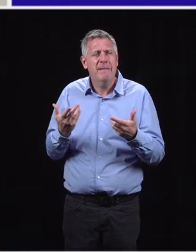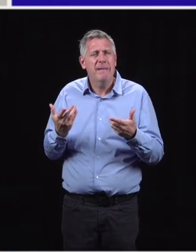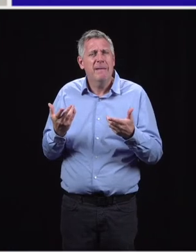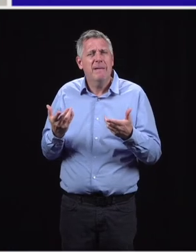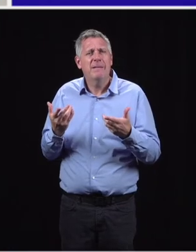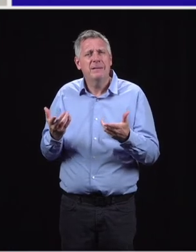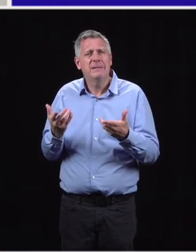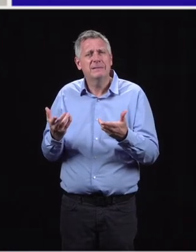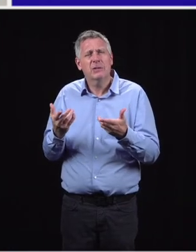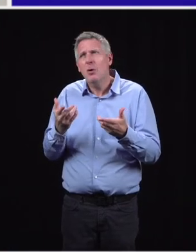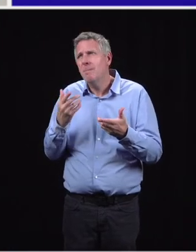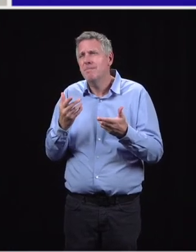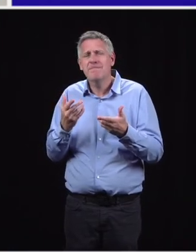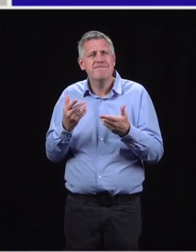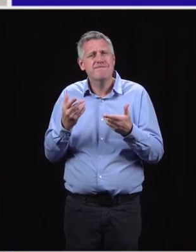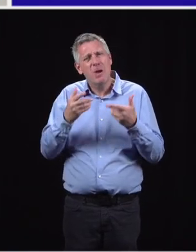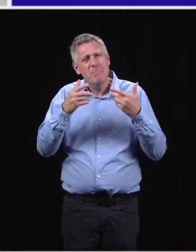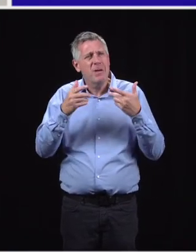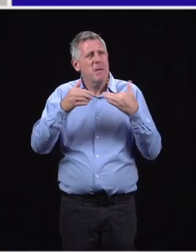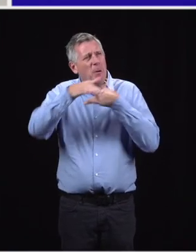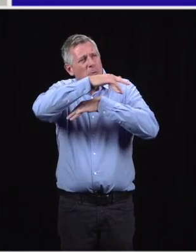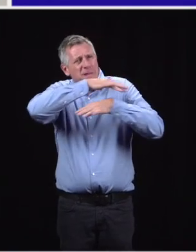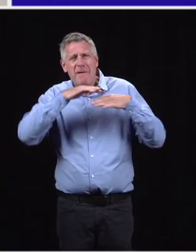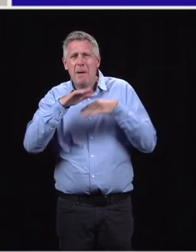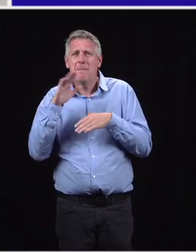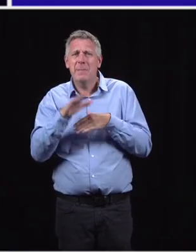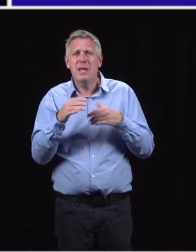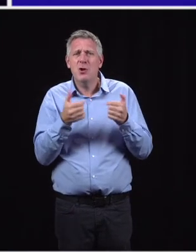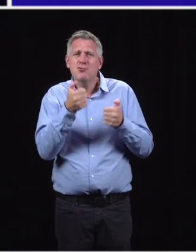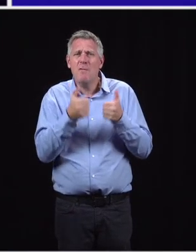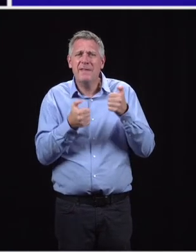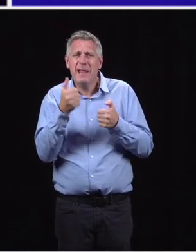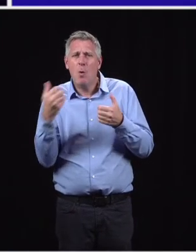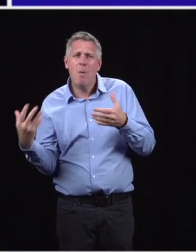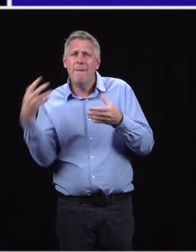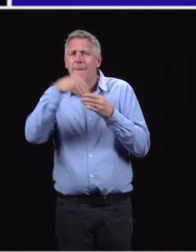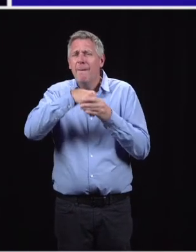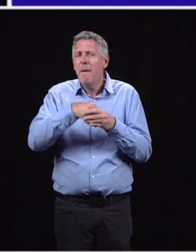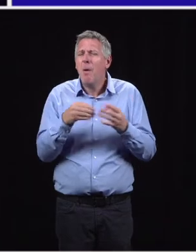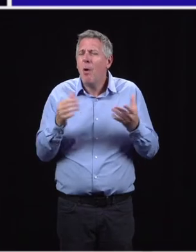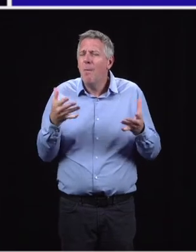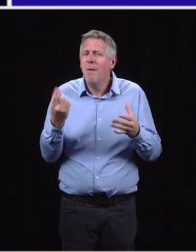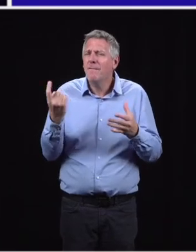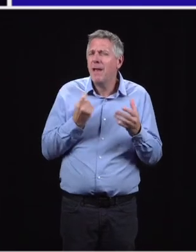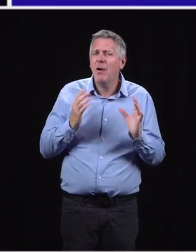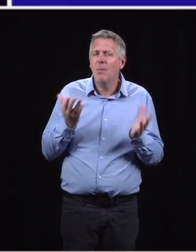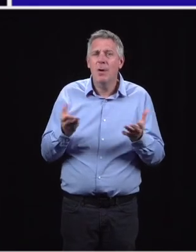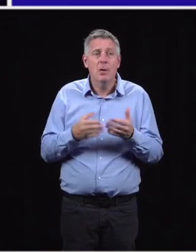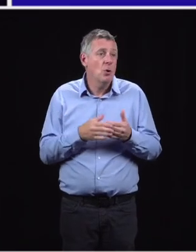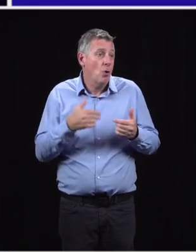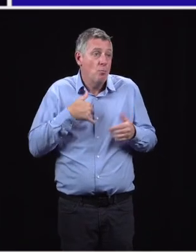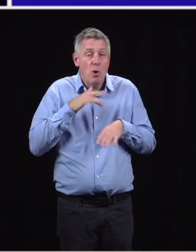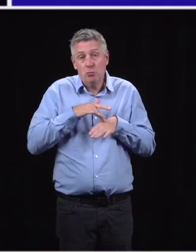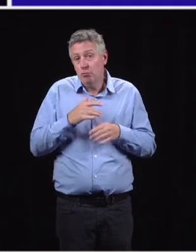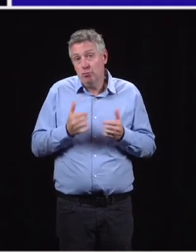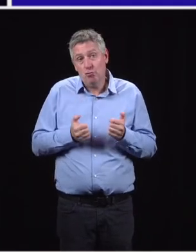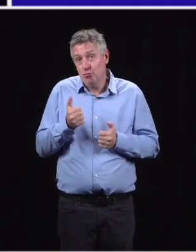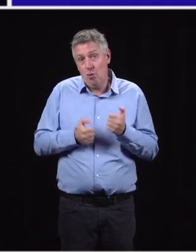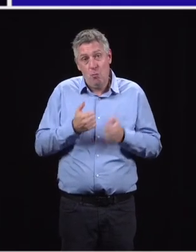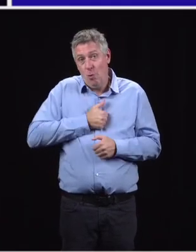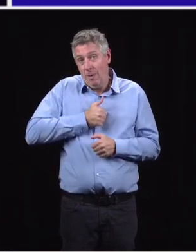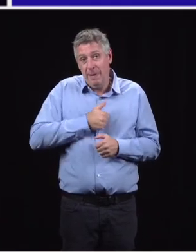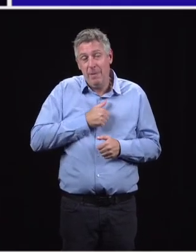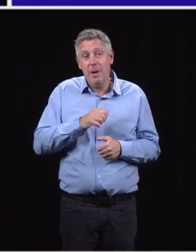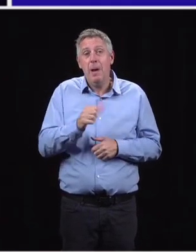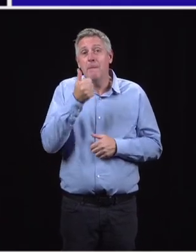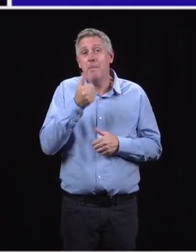dans cette univers si particulier du jeu vidéo comme beaucoup de personnes je pense en jouant tout simplement le premier